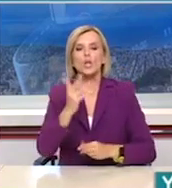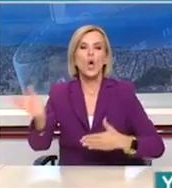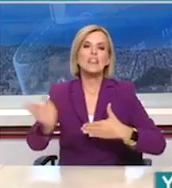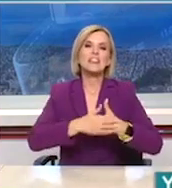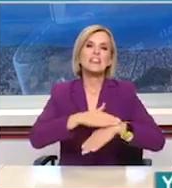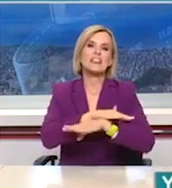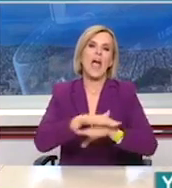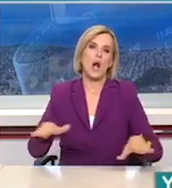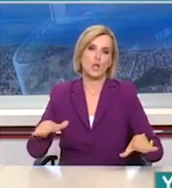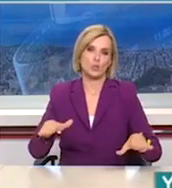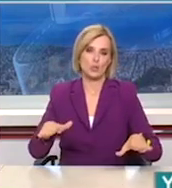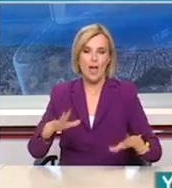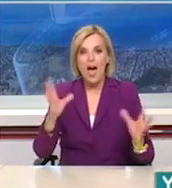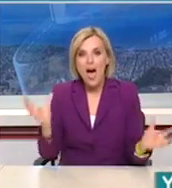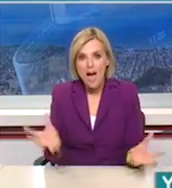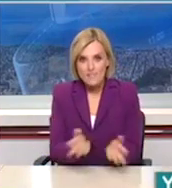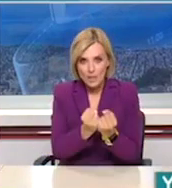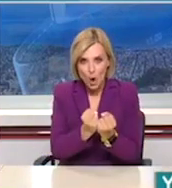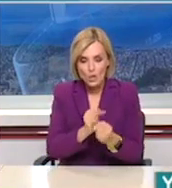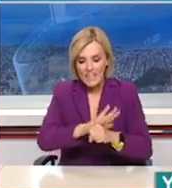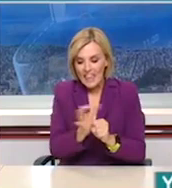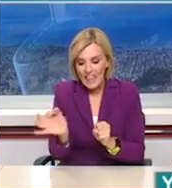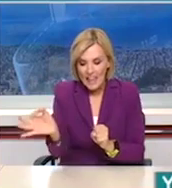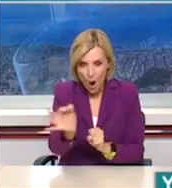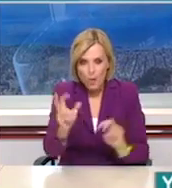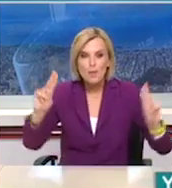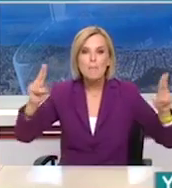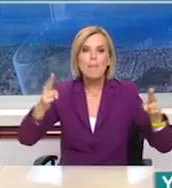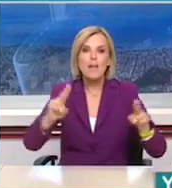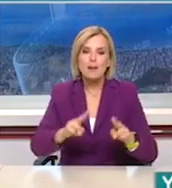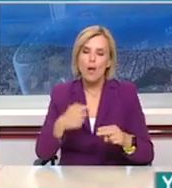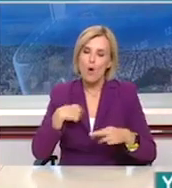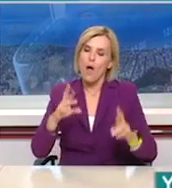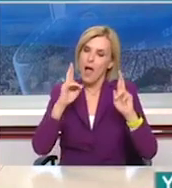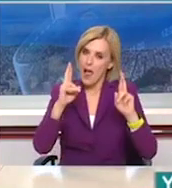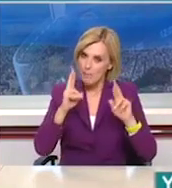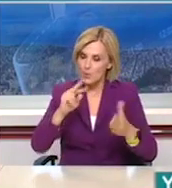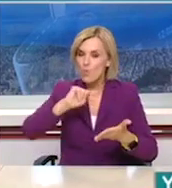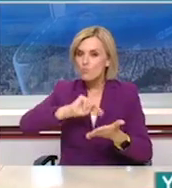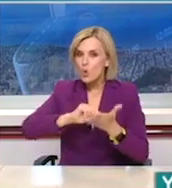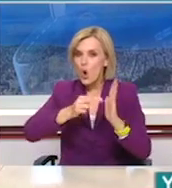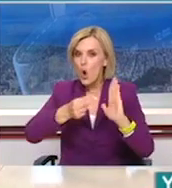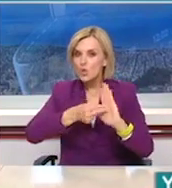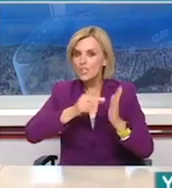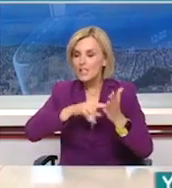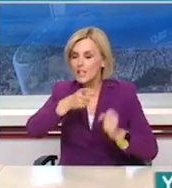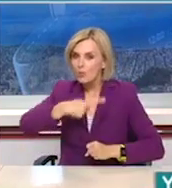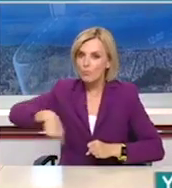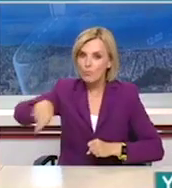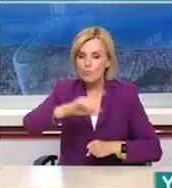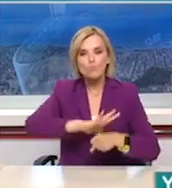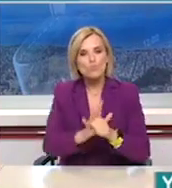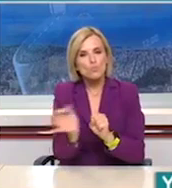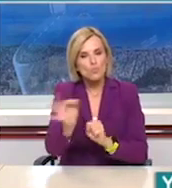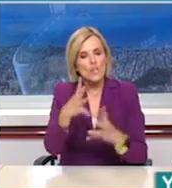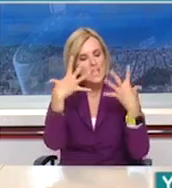σε μια περίοδο που δεν κυκλοφορούσε εκτεταμένο ιός. Και ελπίζω ότι θα παραμείνουμε με προσεκτική, γιατί ο ιός υπάρχει ακόμα, δεν